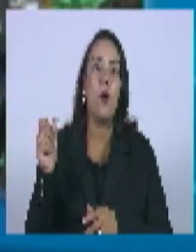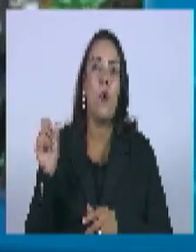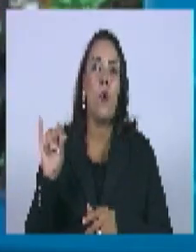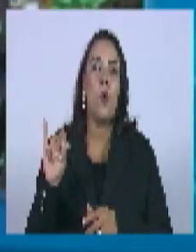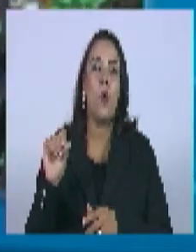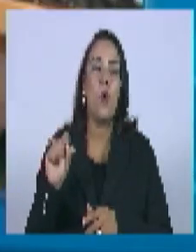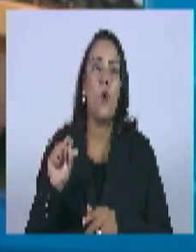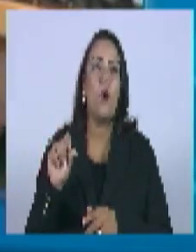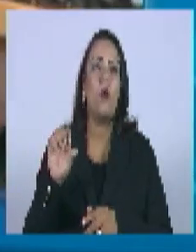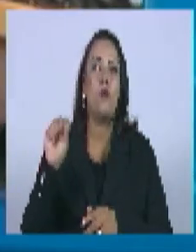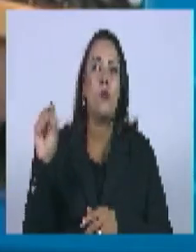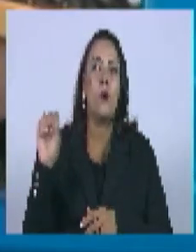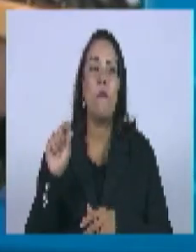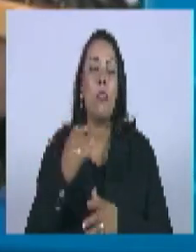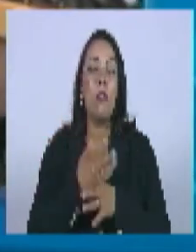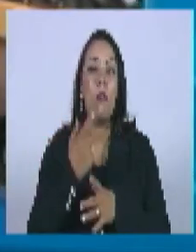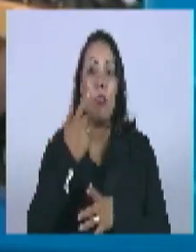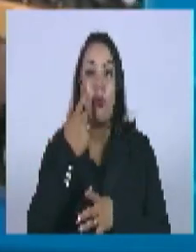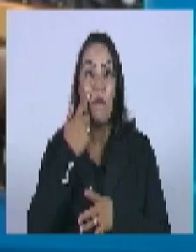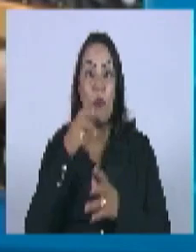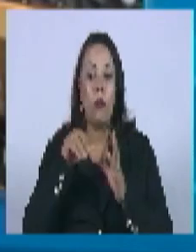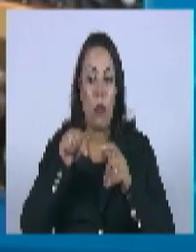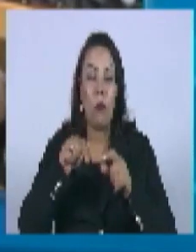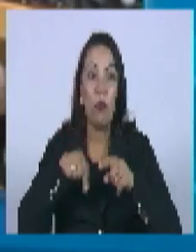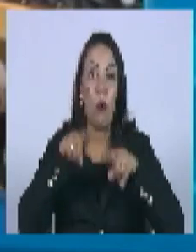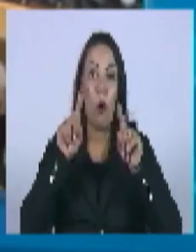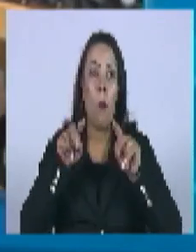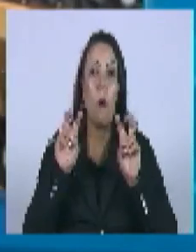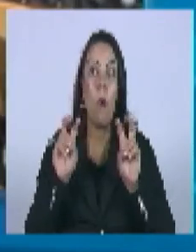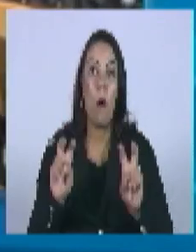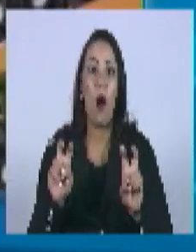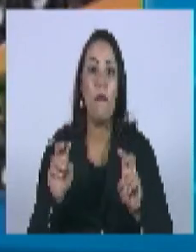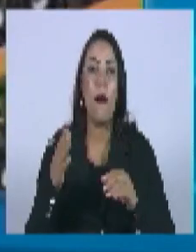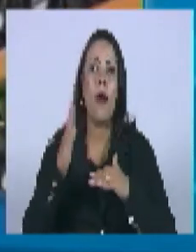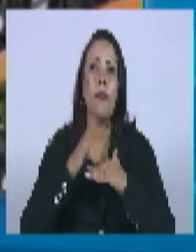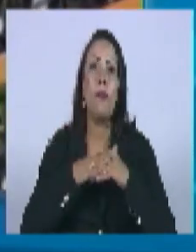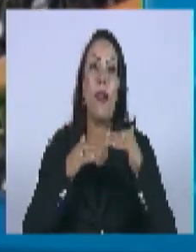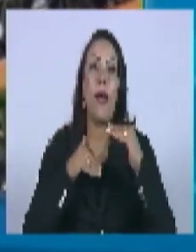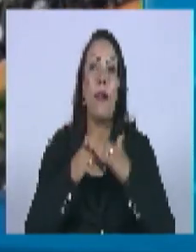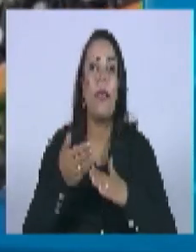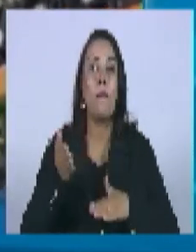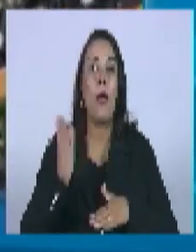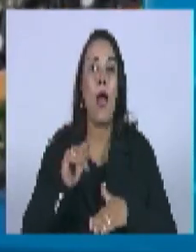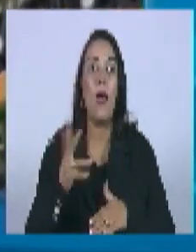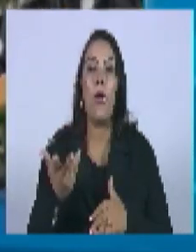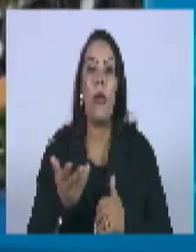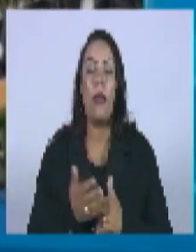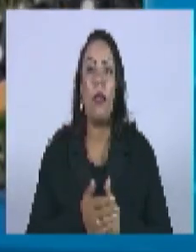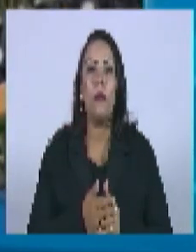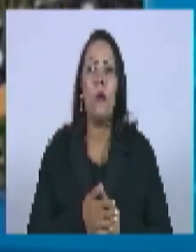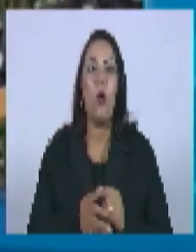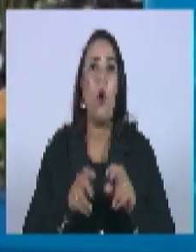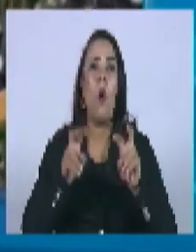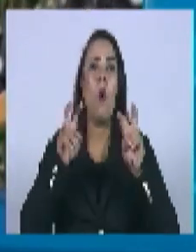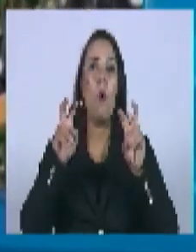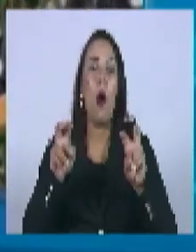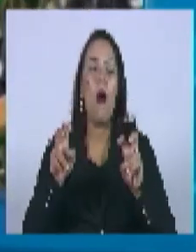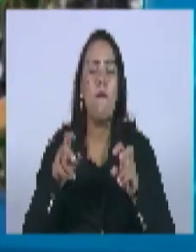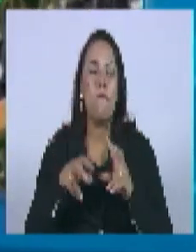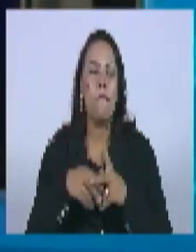اليوم الى توقف مما ترتب عليه توقف حركه